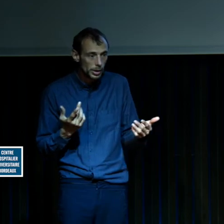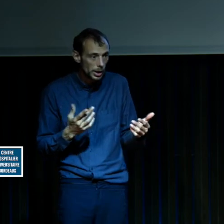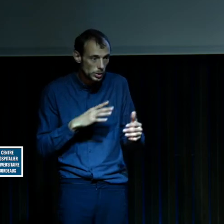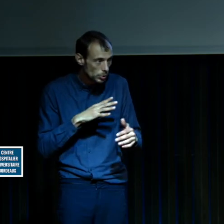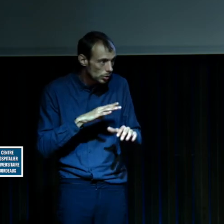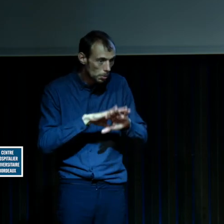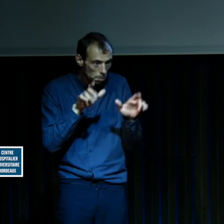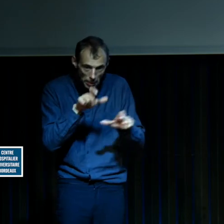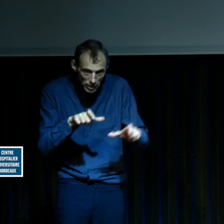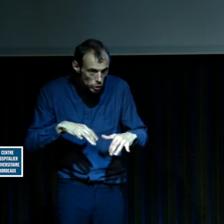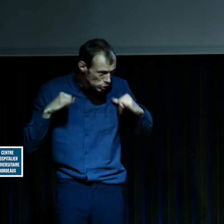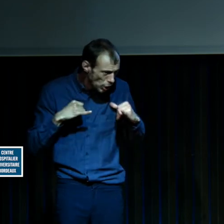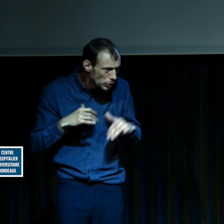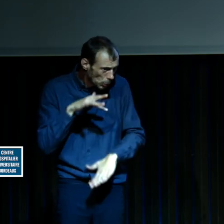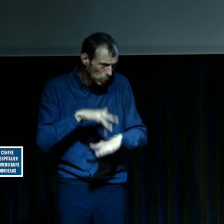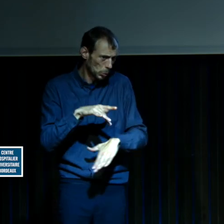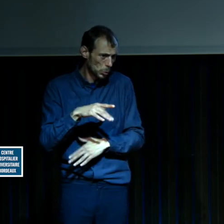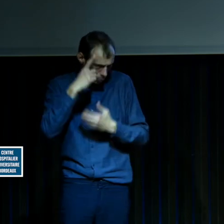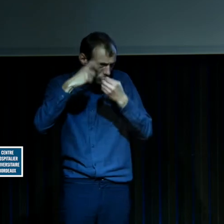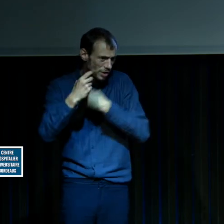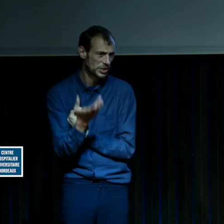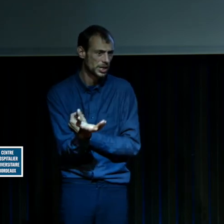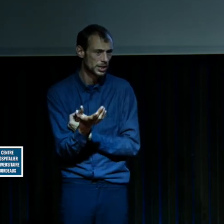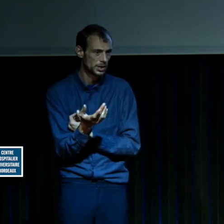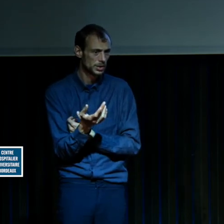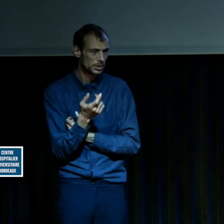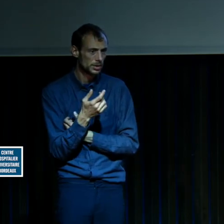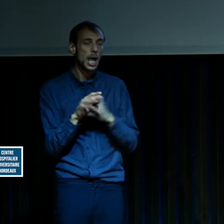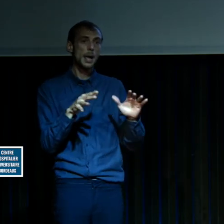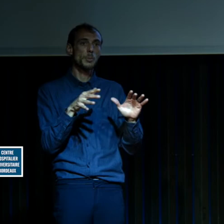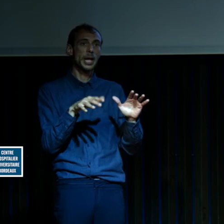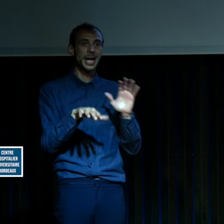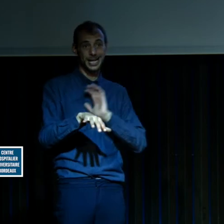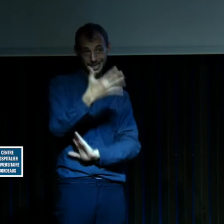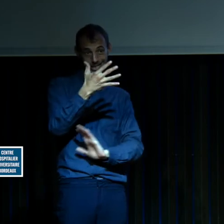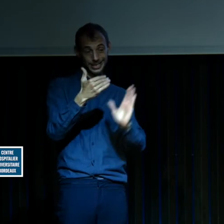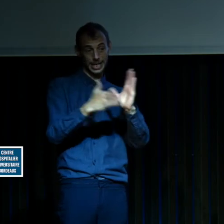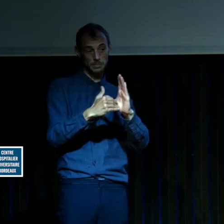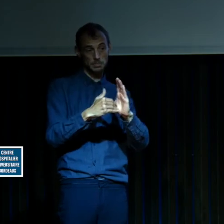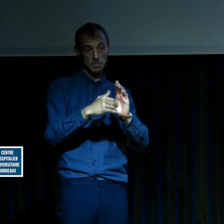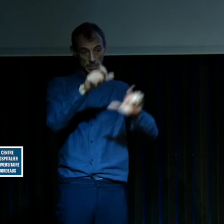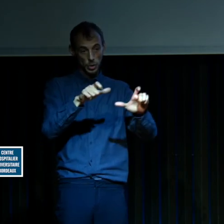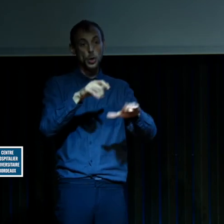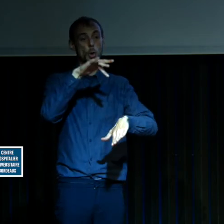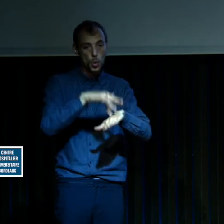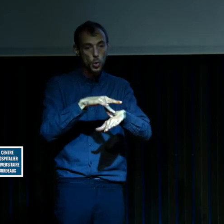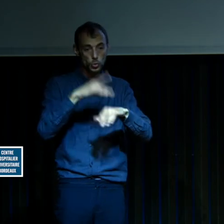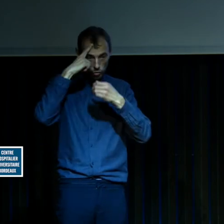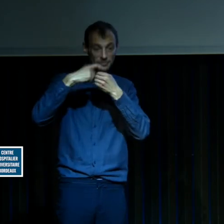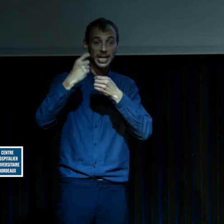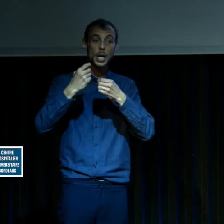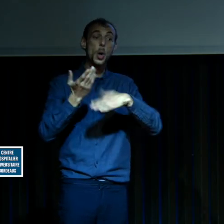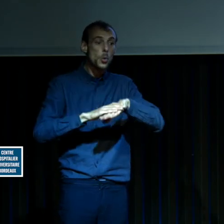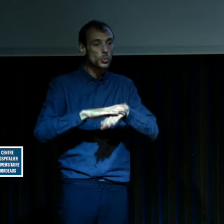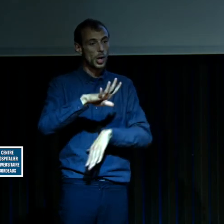jeunes AVC. On considère que par an, il y a 15 000 personnes qui font un AVC avant 45 ans, donc c'est pas rien. Et voilà,